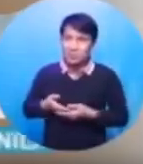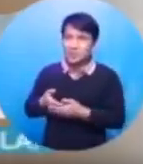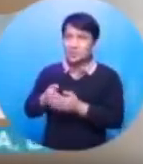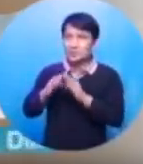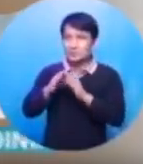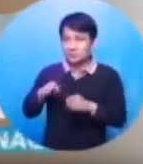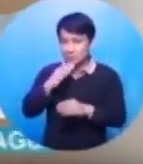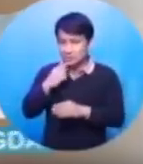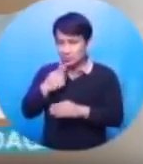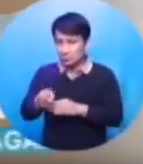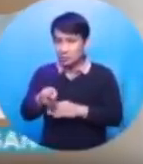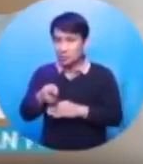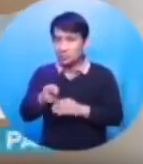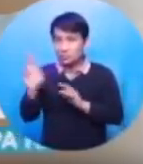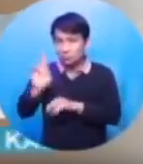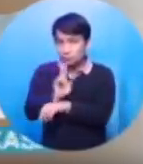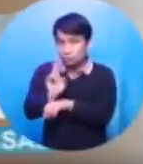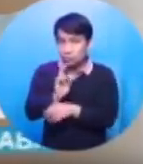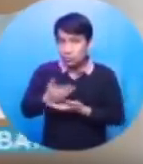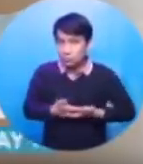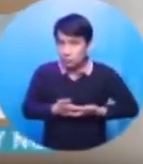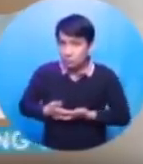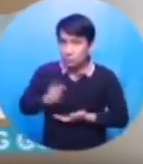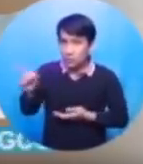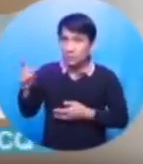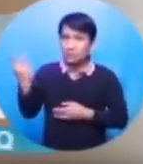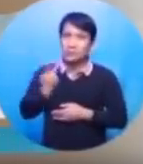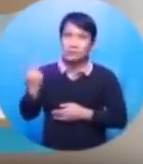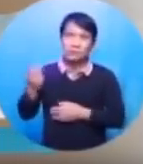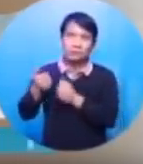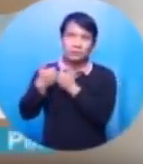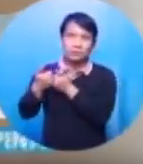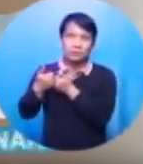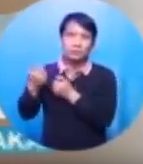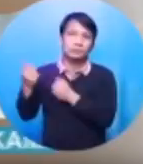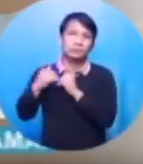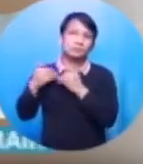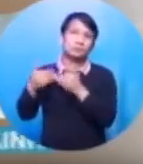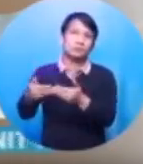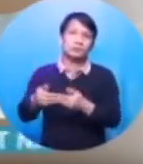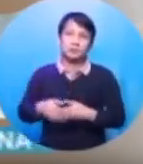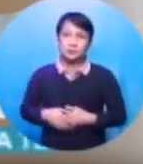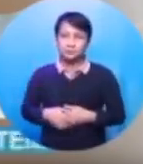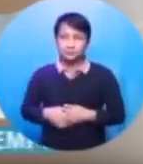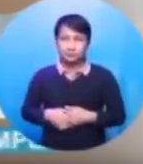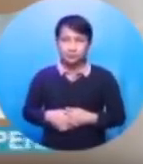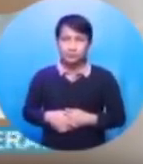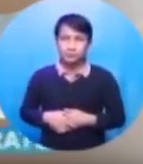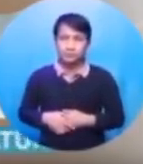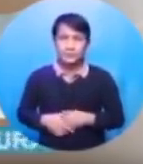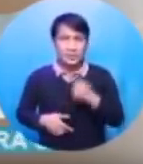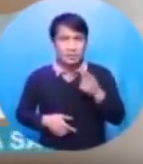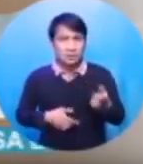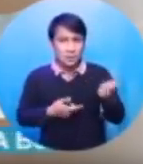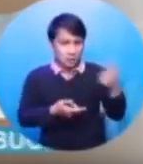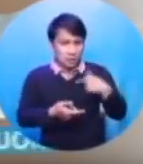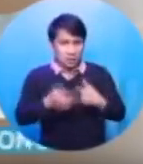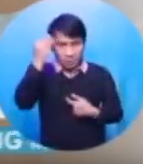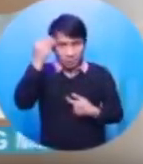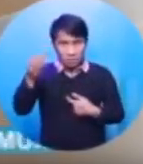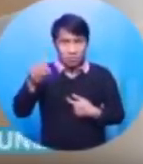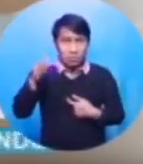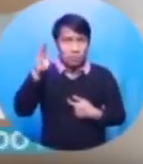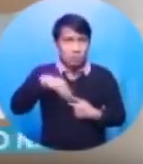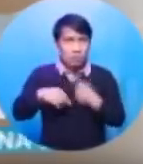maging kami pa, maging ano pa rin kaming dalawa. Mayroong ano. Hindi po yan totoo, sir. Kahit saanin mo yung kapatid niya, sir, yun ang sinasabi sa akin ng